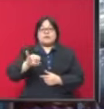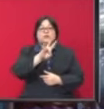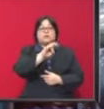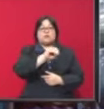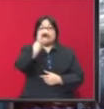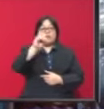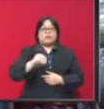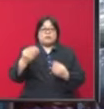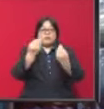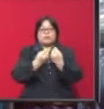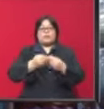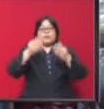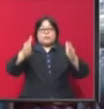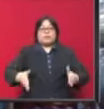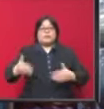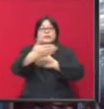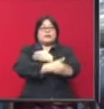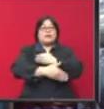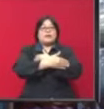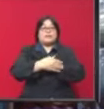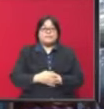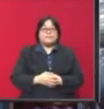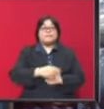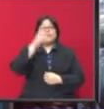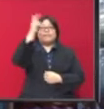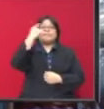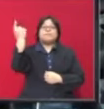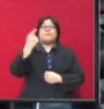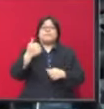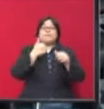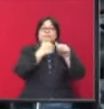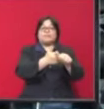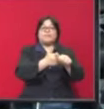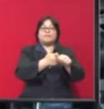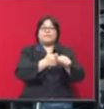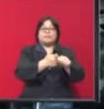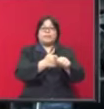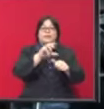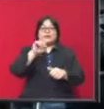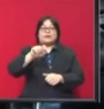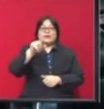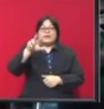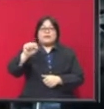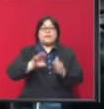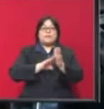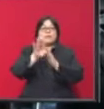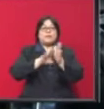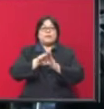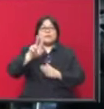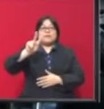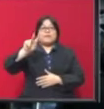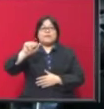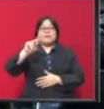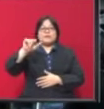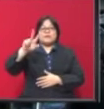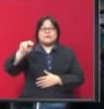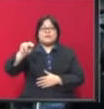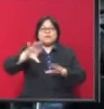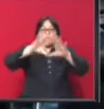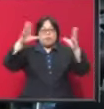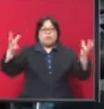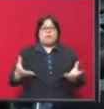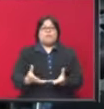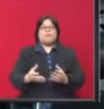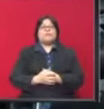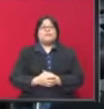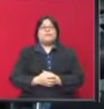ratus jumlah populasi negara kerajaan sentiasa mengikuti rapat stetes pembangunan baksin komik 19 di seluruh